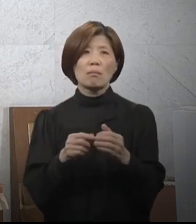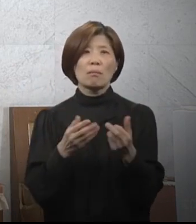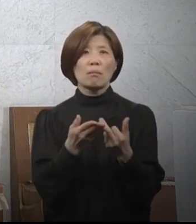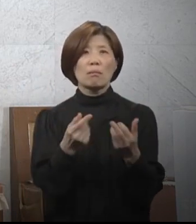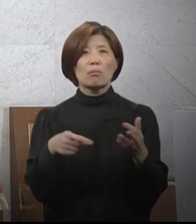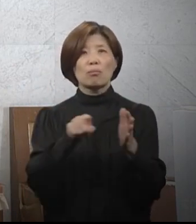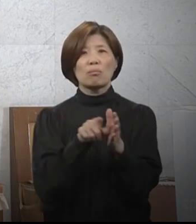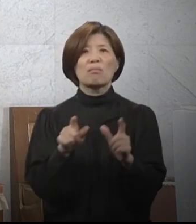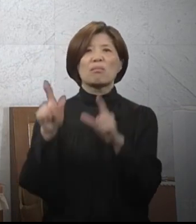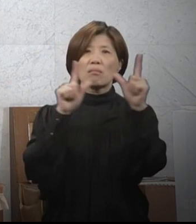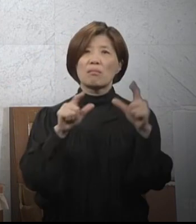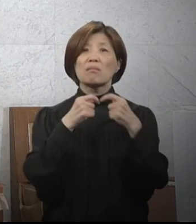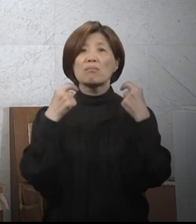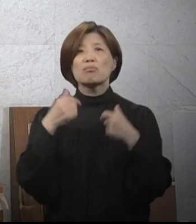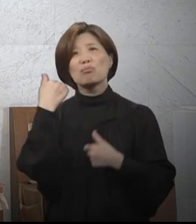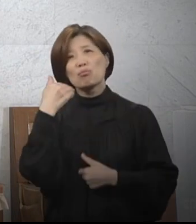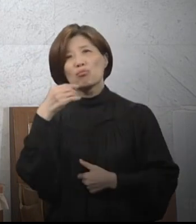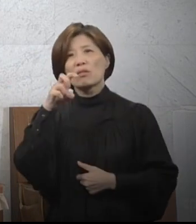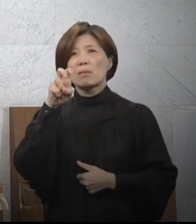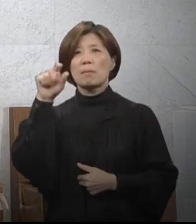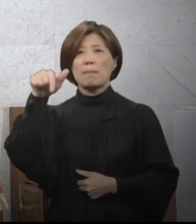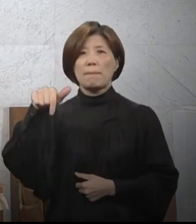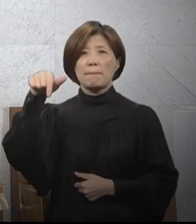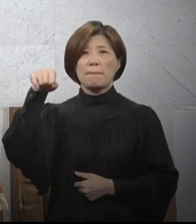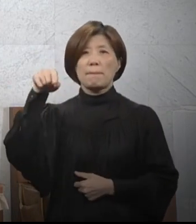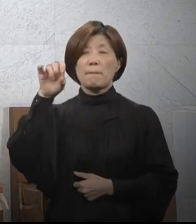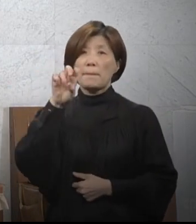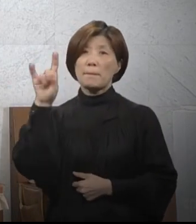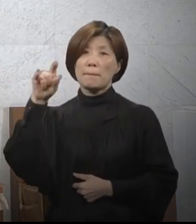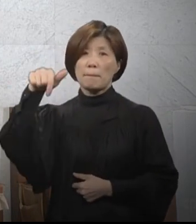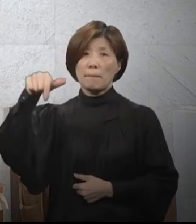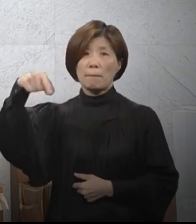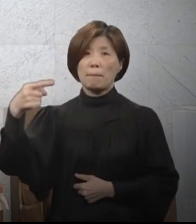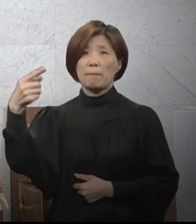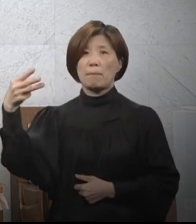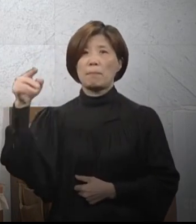바로 맥그린치 임피제 신부님이십니다.